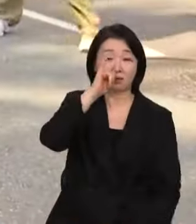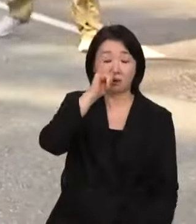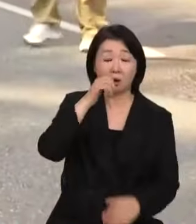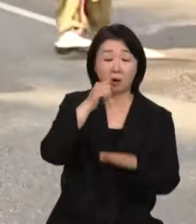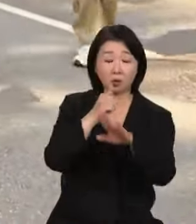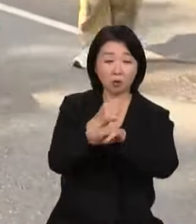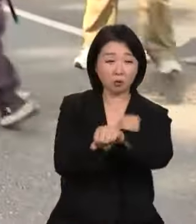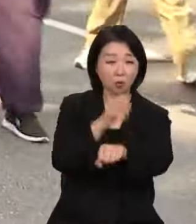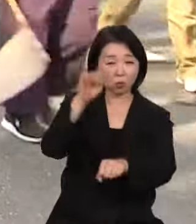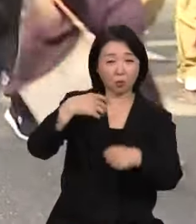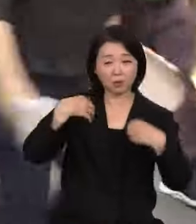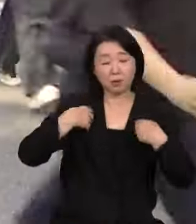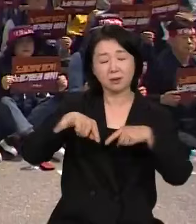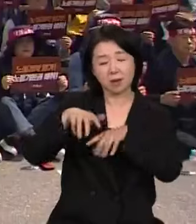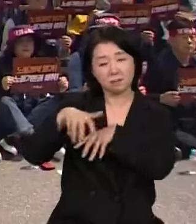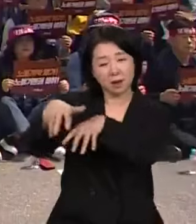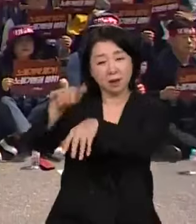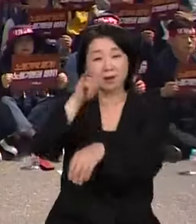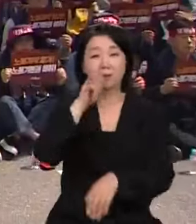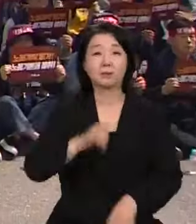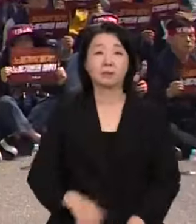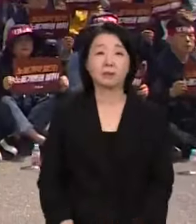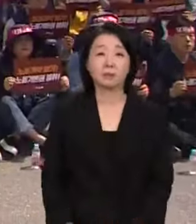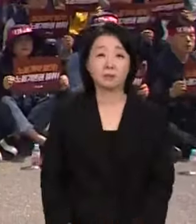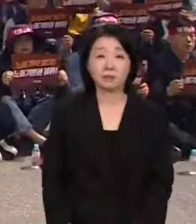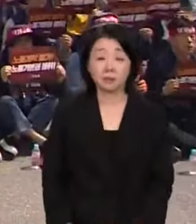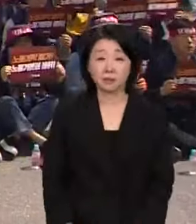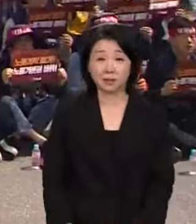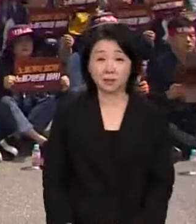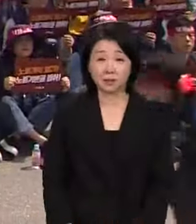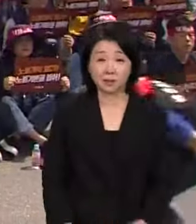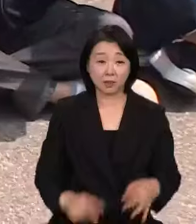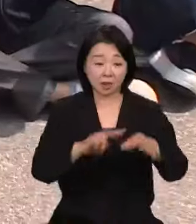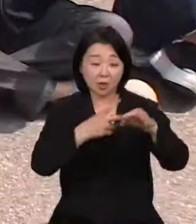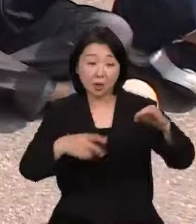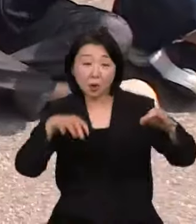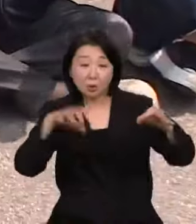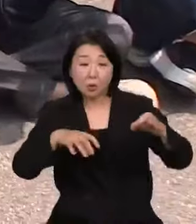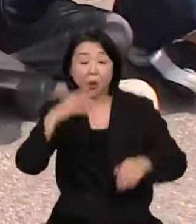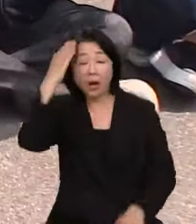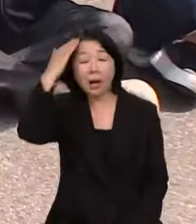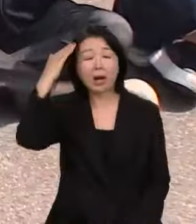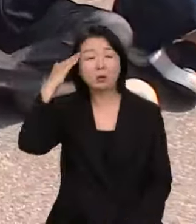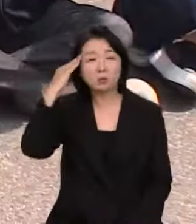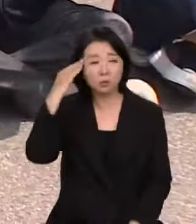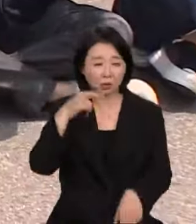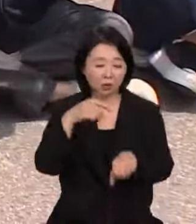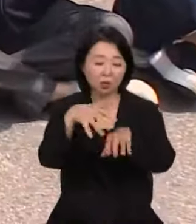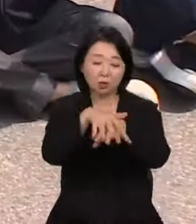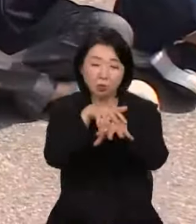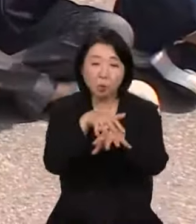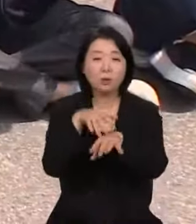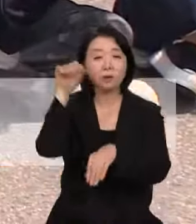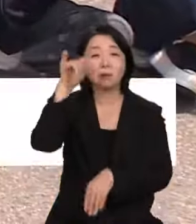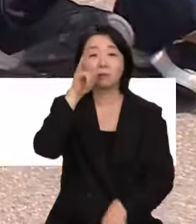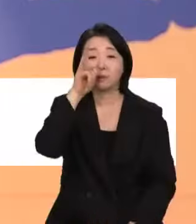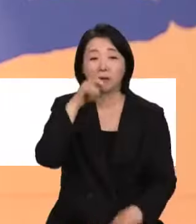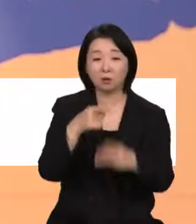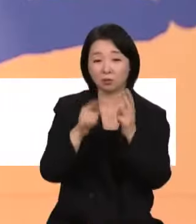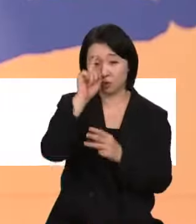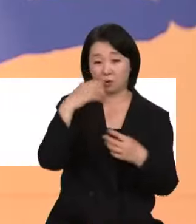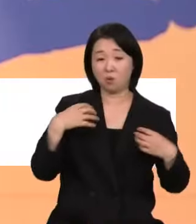서울고용노동청을 향해 행진했습니다. 같은 시각 여의도에선 한국노총이 집회를 열었습니다. 이제 윤석열 정부가